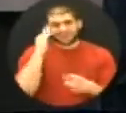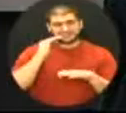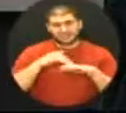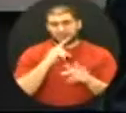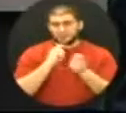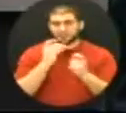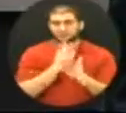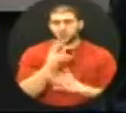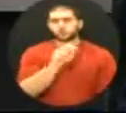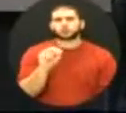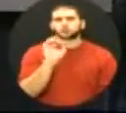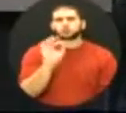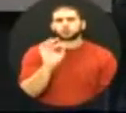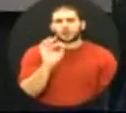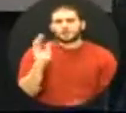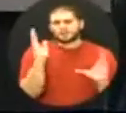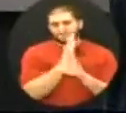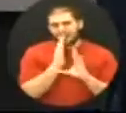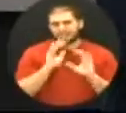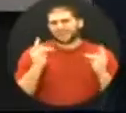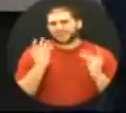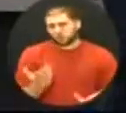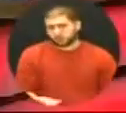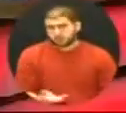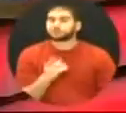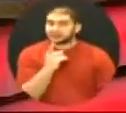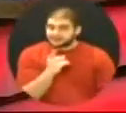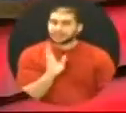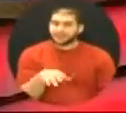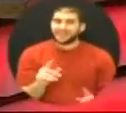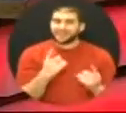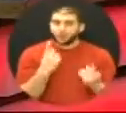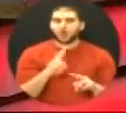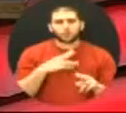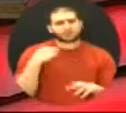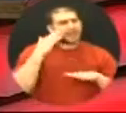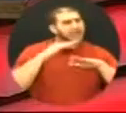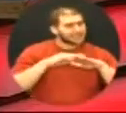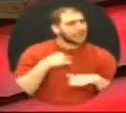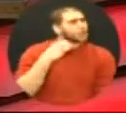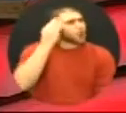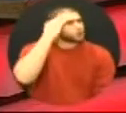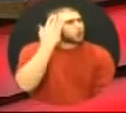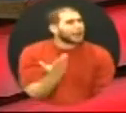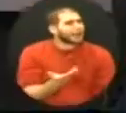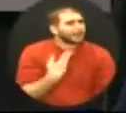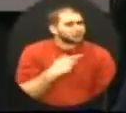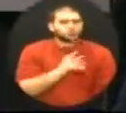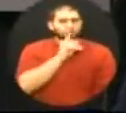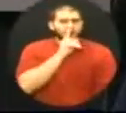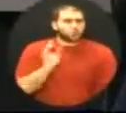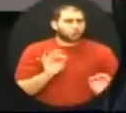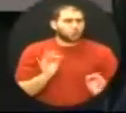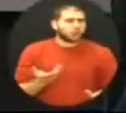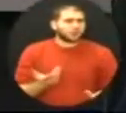איתו את הנושא של המחבל מחברון. זה גם אירוע, הנה, ואז אני רוצה להזכיר לך. אז אני לא זוכרת שאנחנו שתקנו,